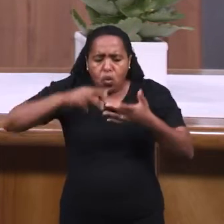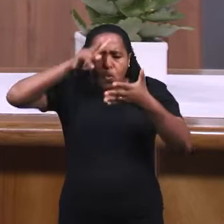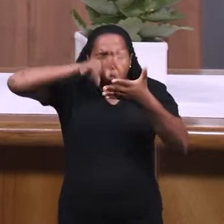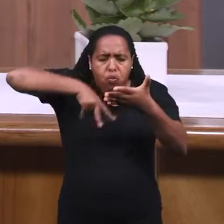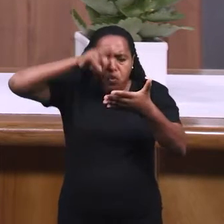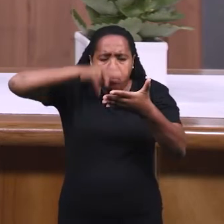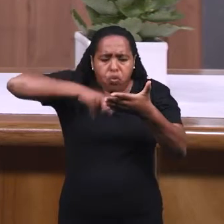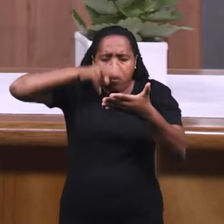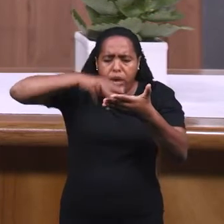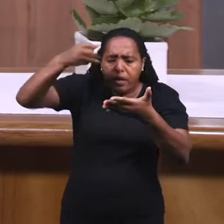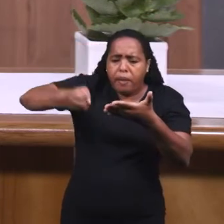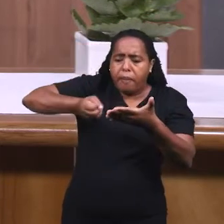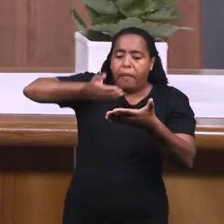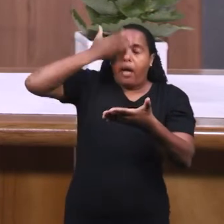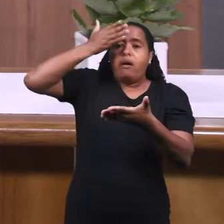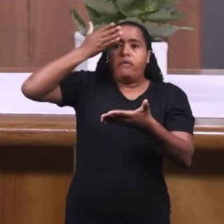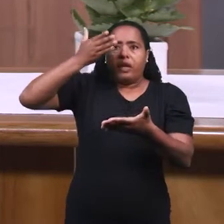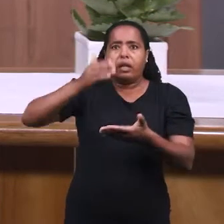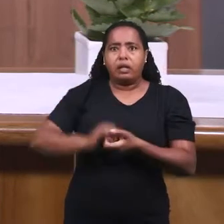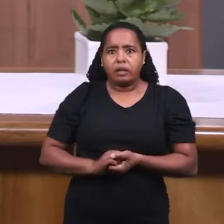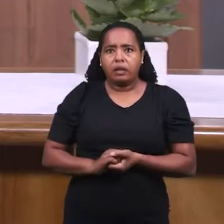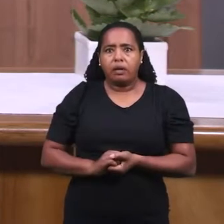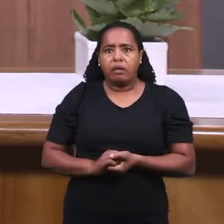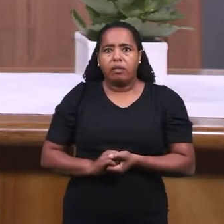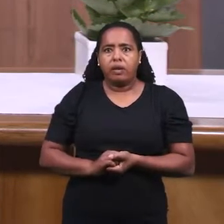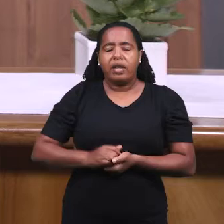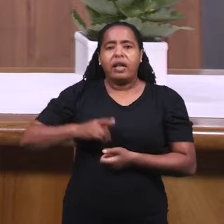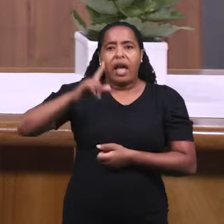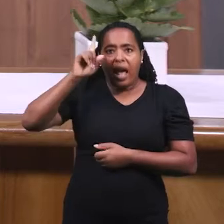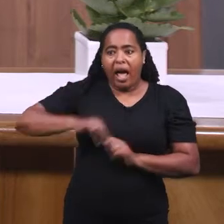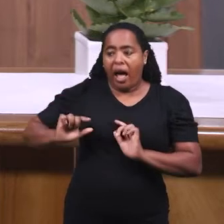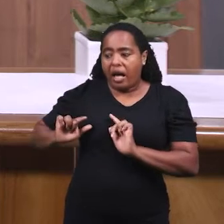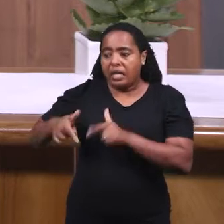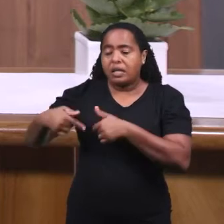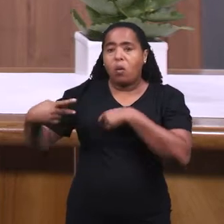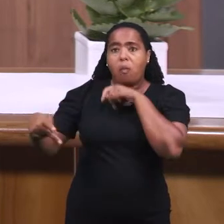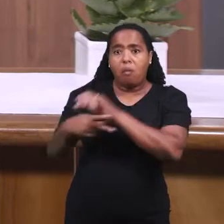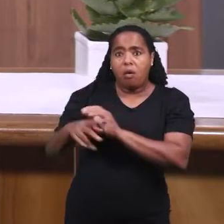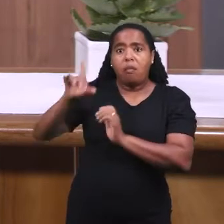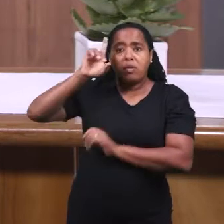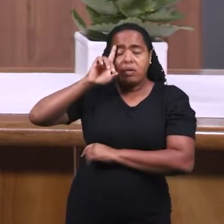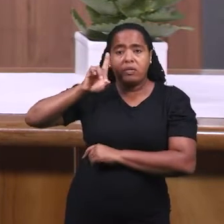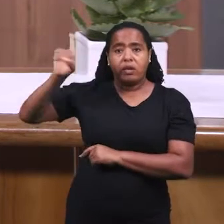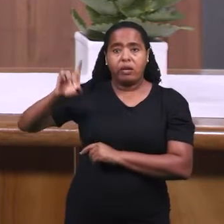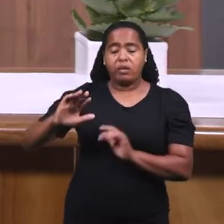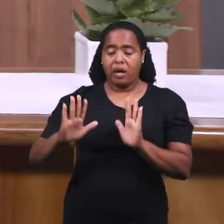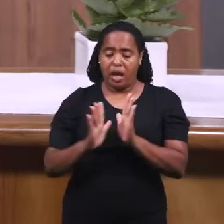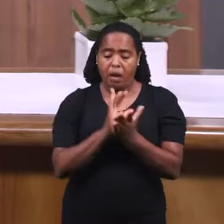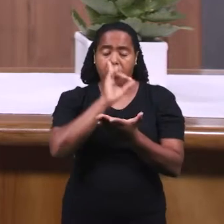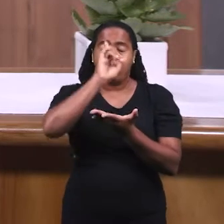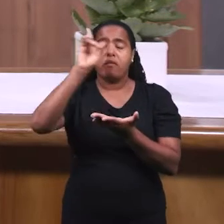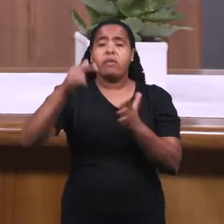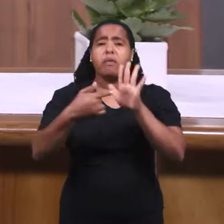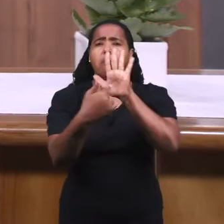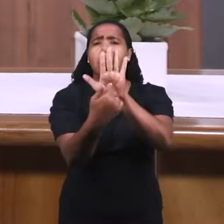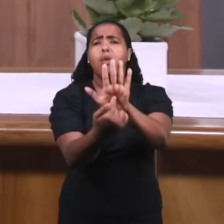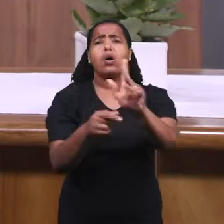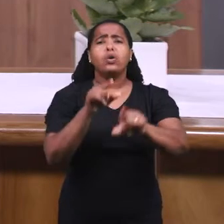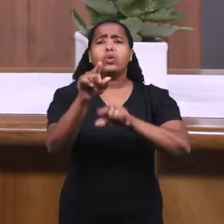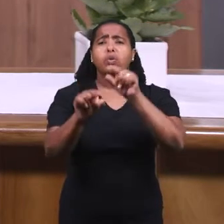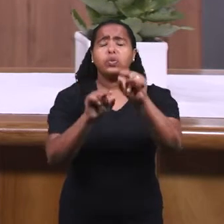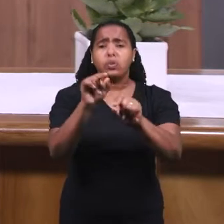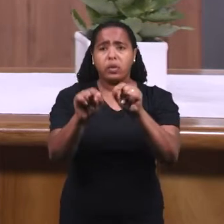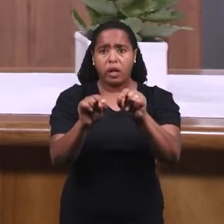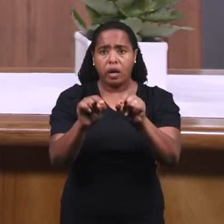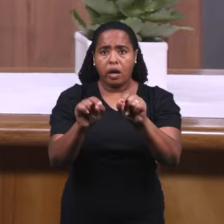помогает Церкви понимать Слово за буквой, потому что существует Логос пророческий Божий, и Слово